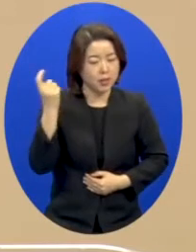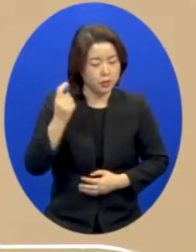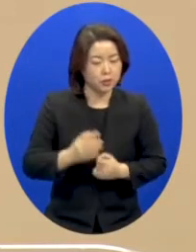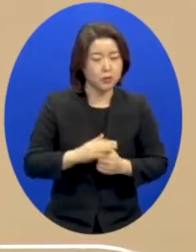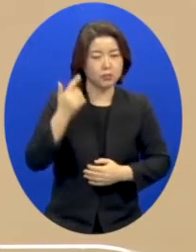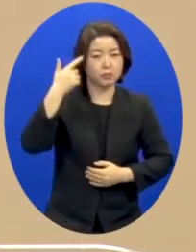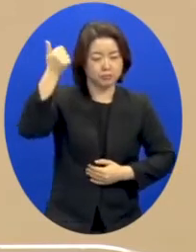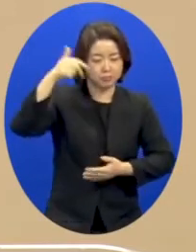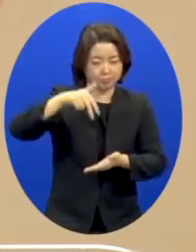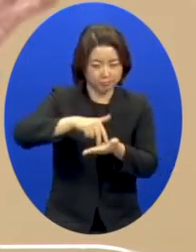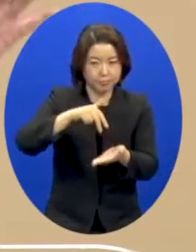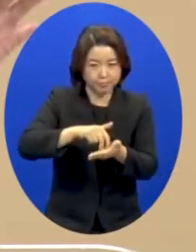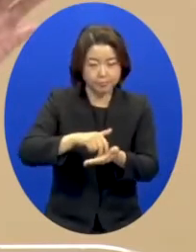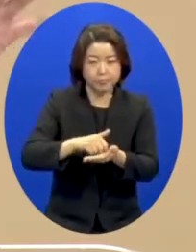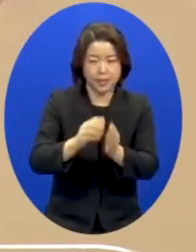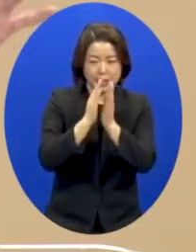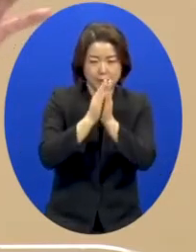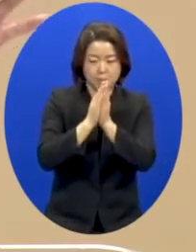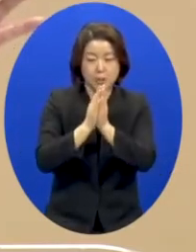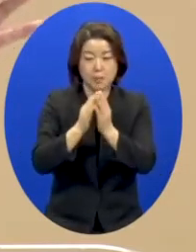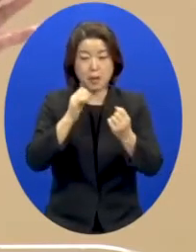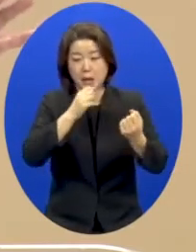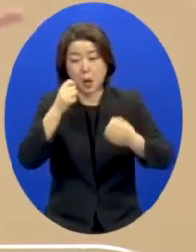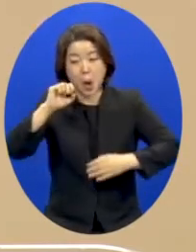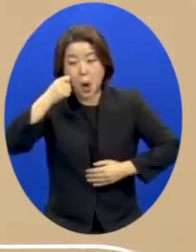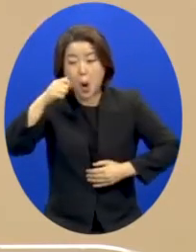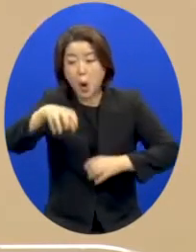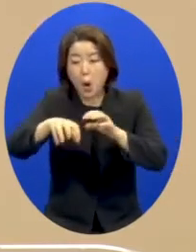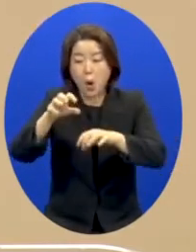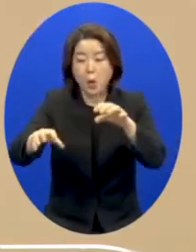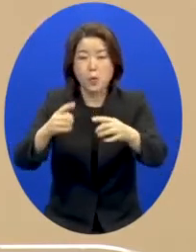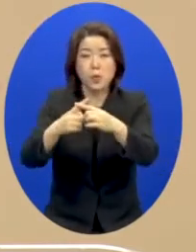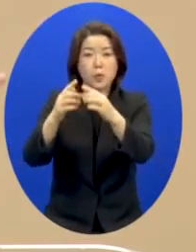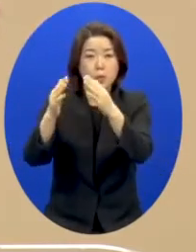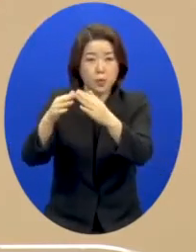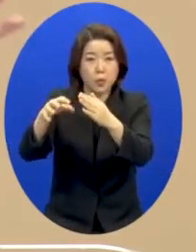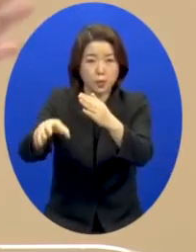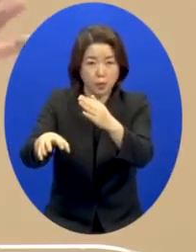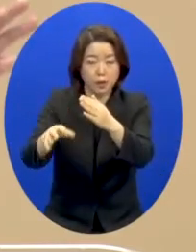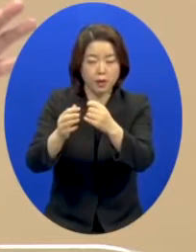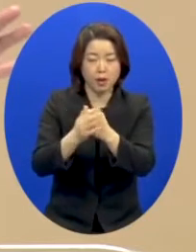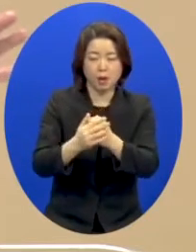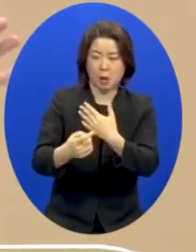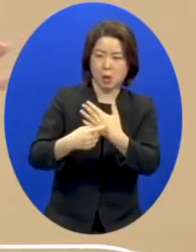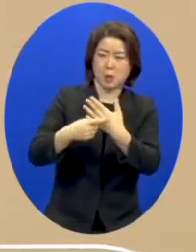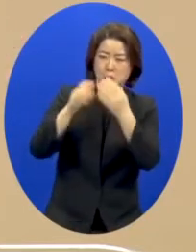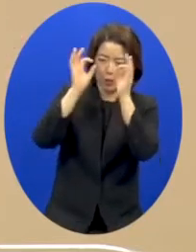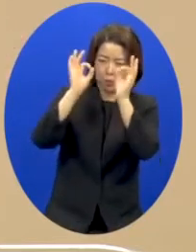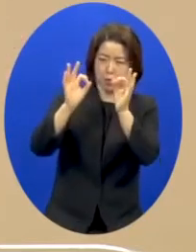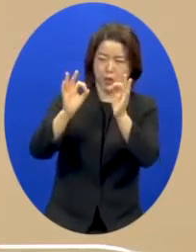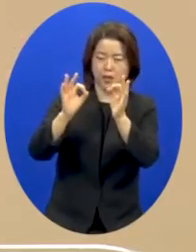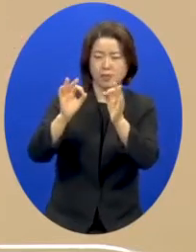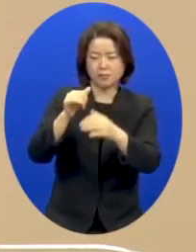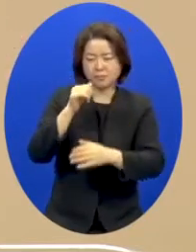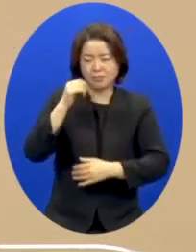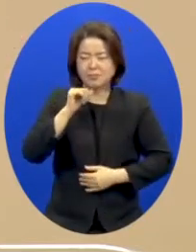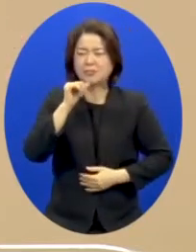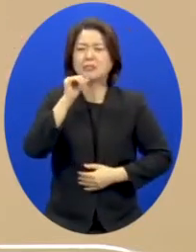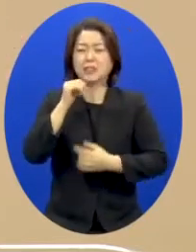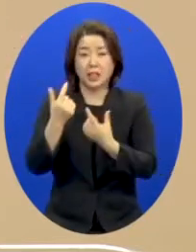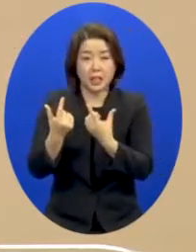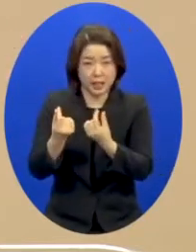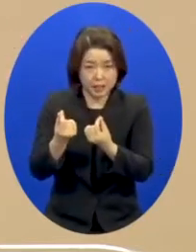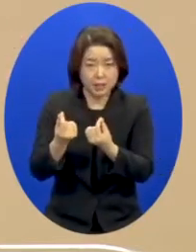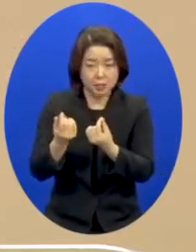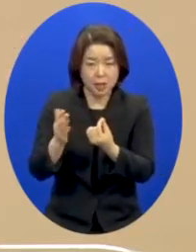목사로서 미얀마 난민촌에 있는 그 교회가 겉으로 보기에는 참 볼품없어 보여도 우리 한국 교회보다